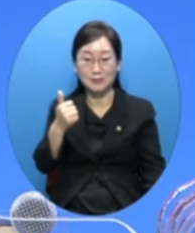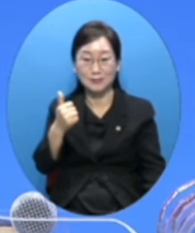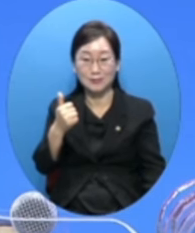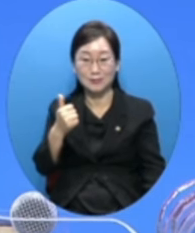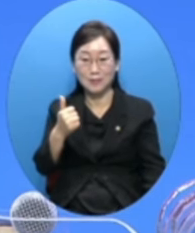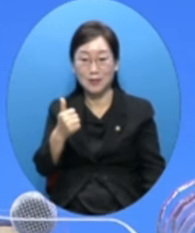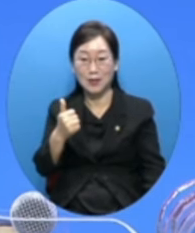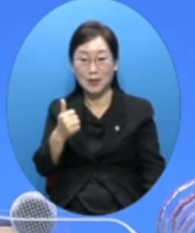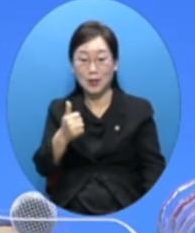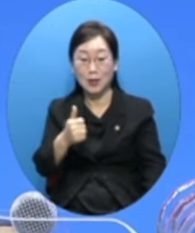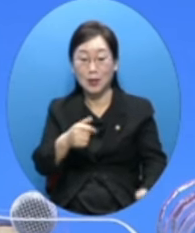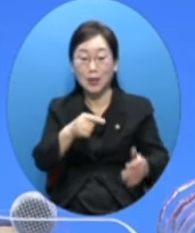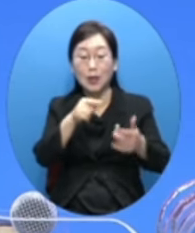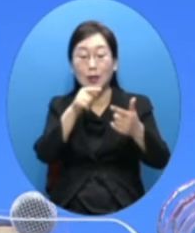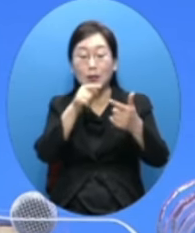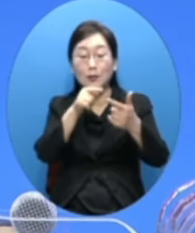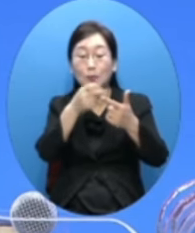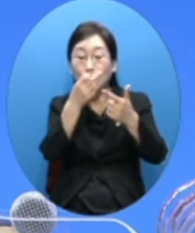내가 동생 거를